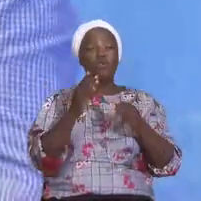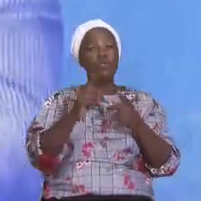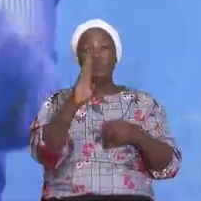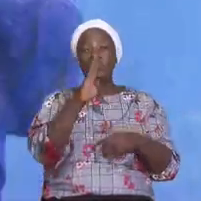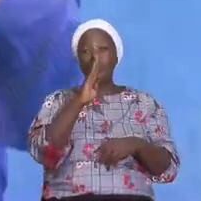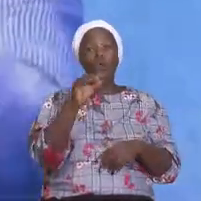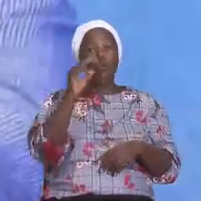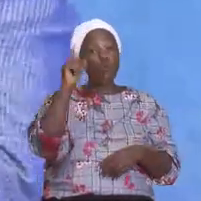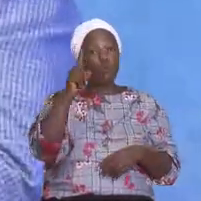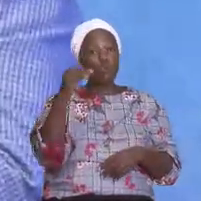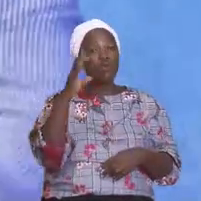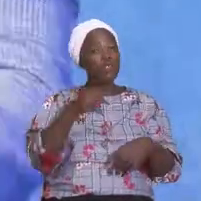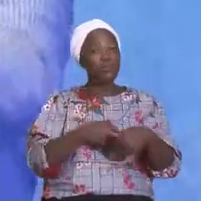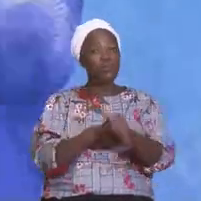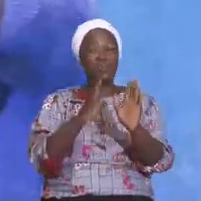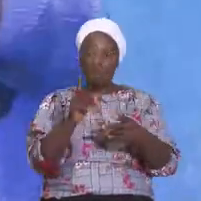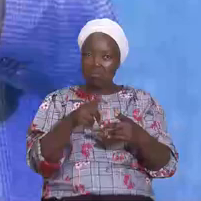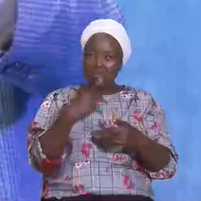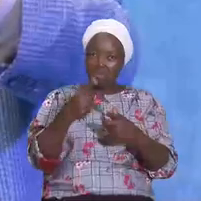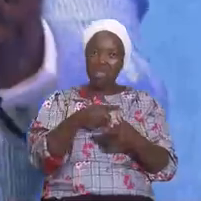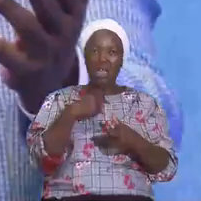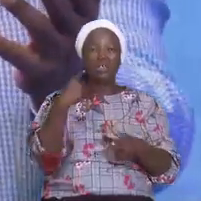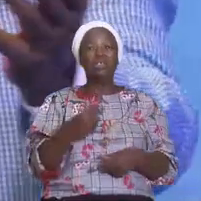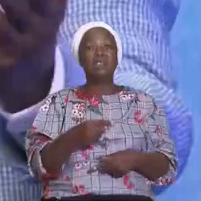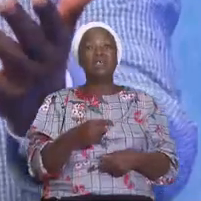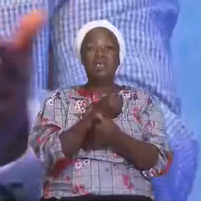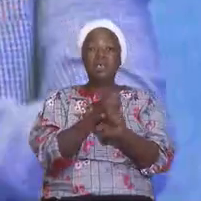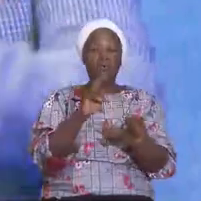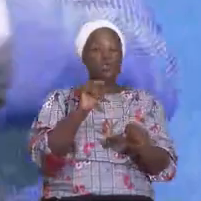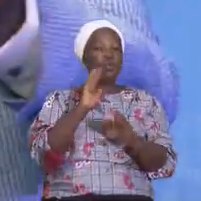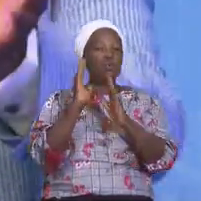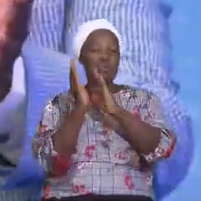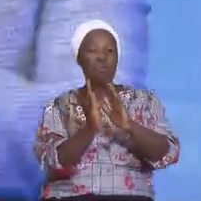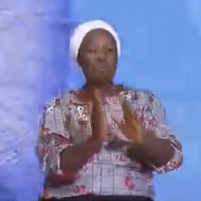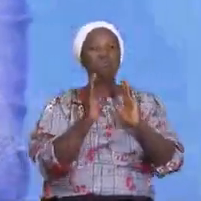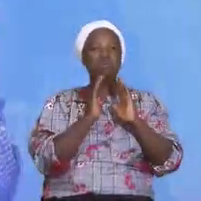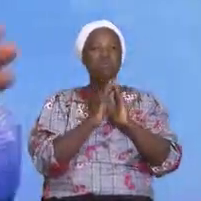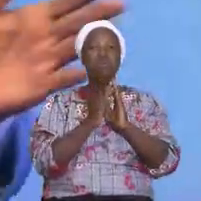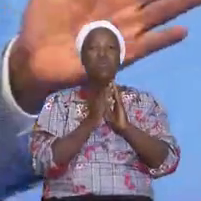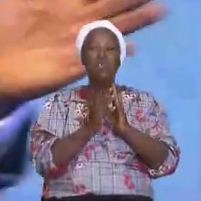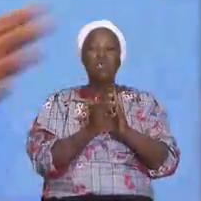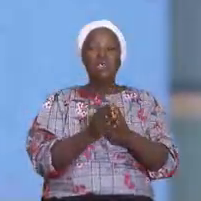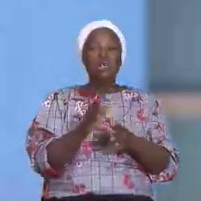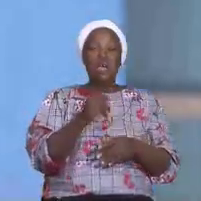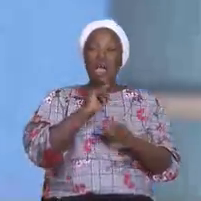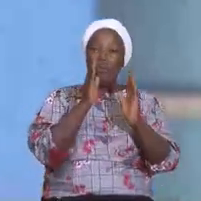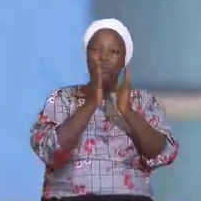pas l'un de ses convertis. Je ne veux pas être ses disciples. Le salut va